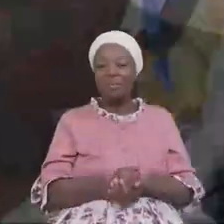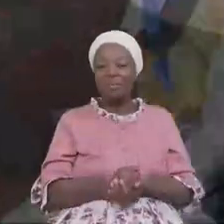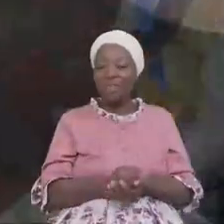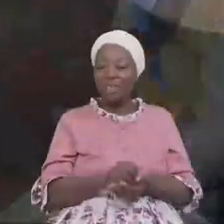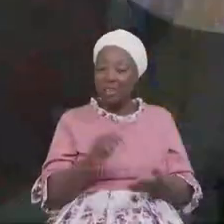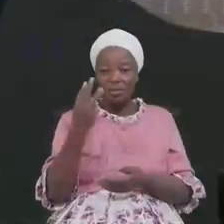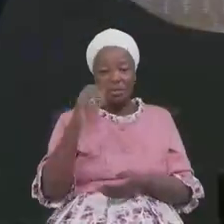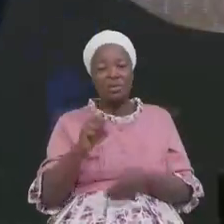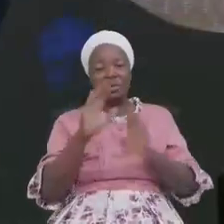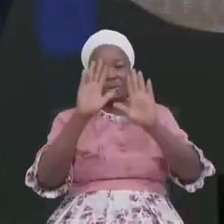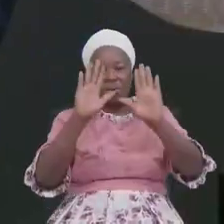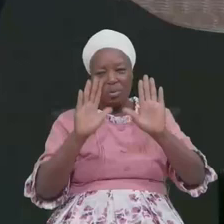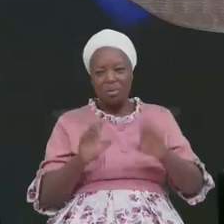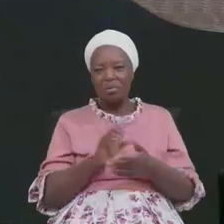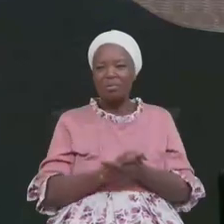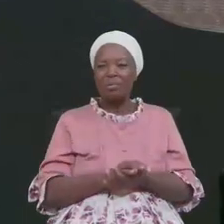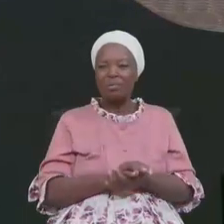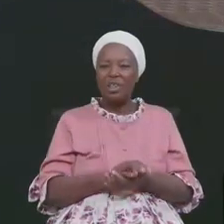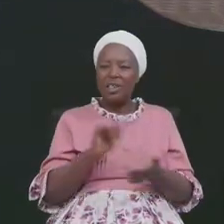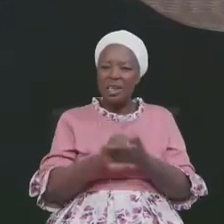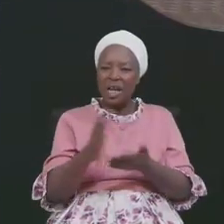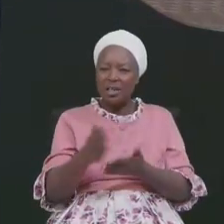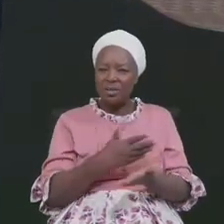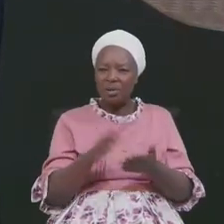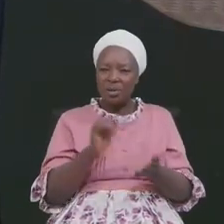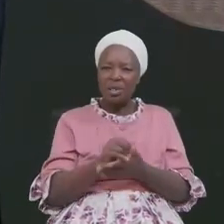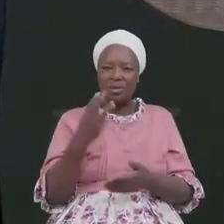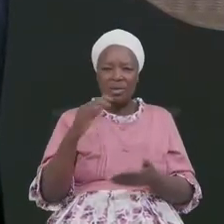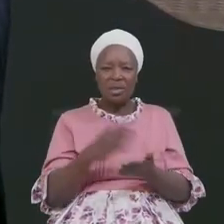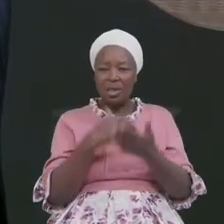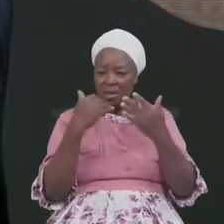C'était glorieux. Ce chant que nous avons chanté maintenant.